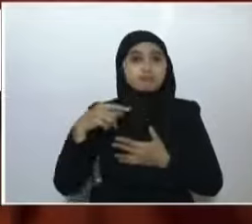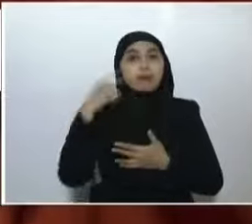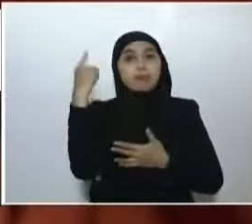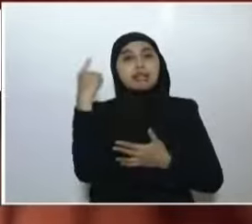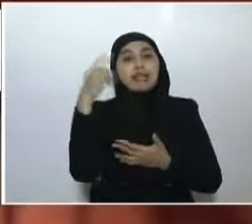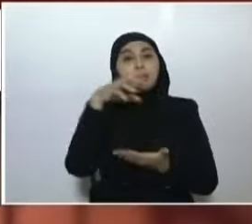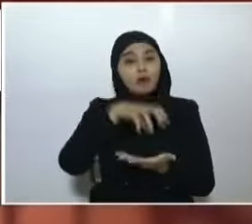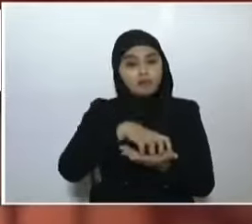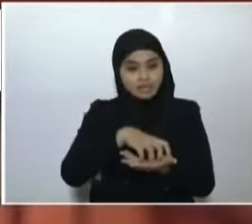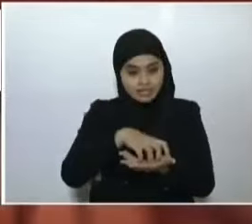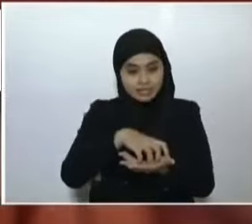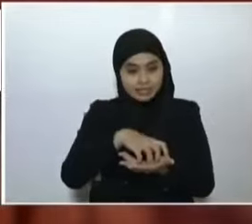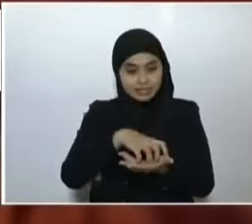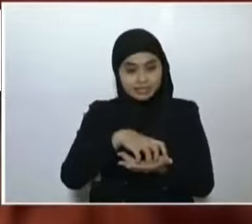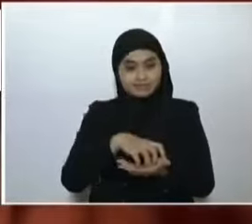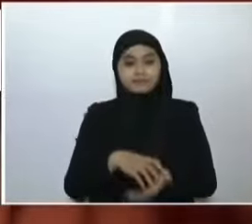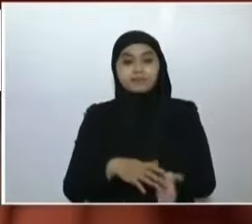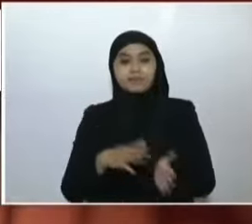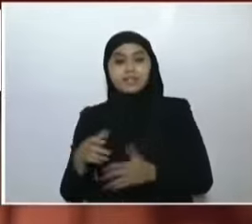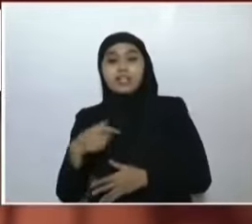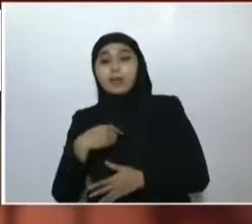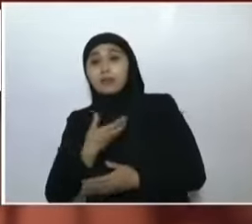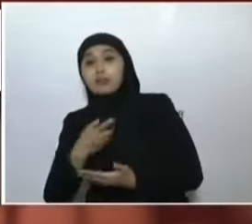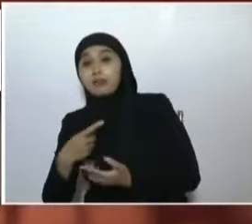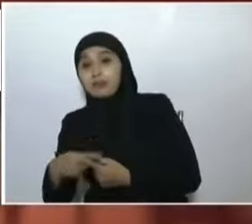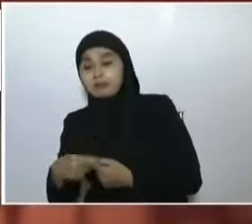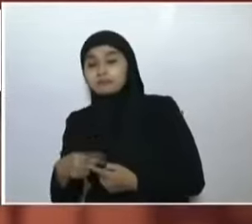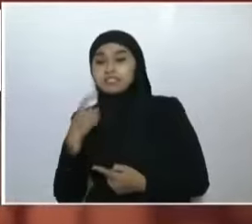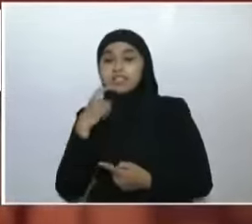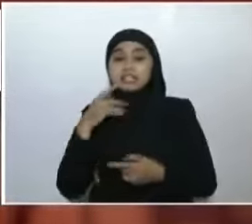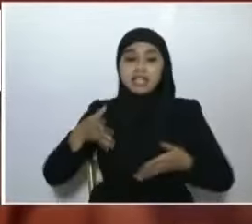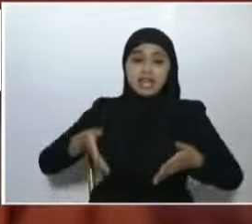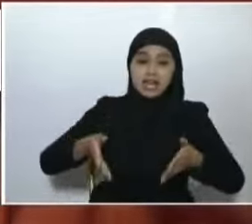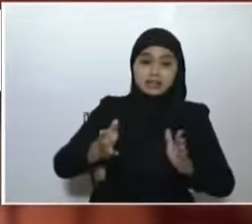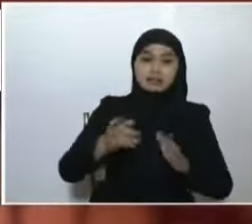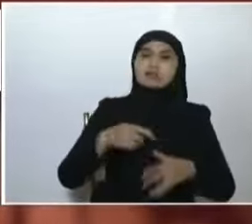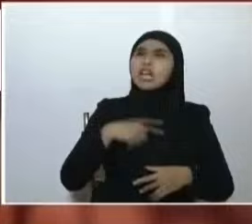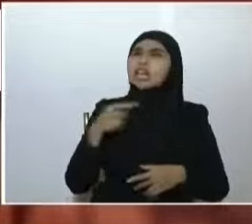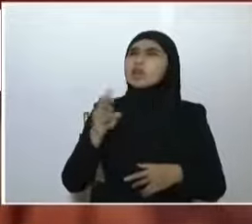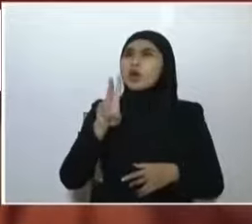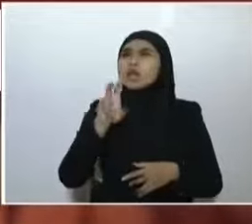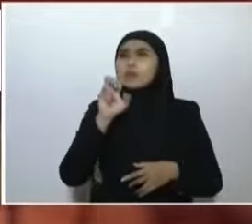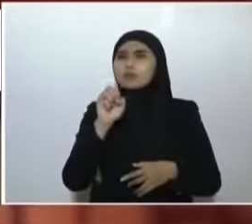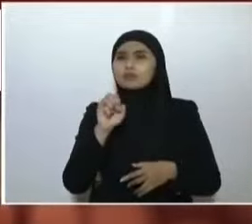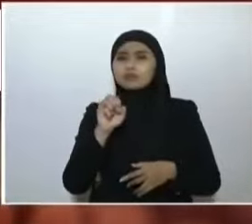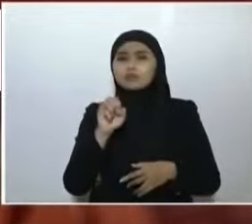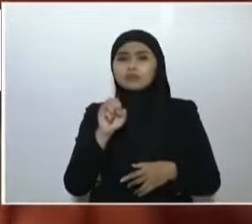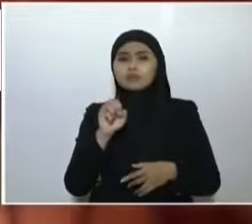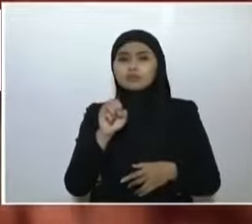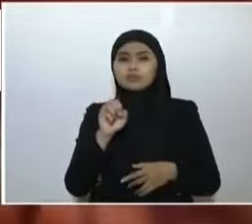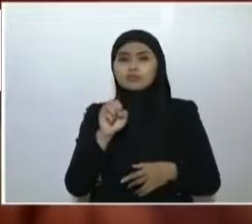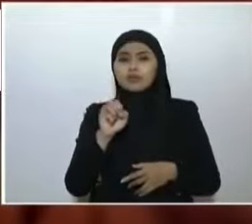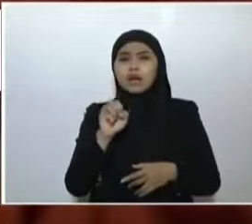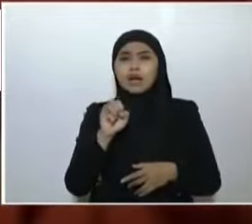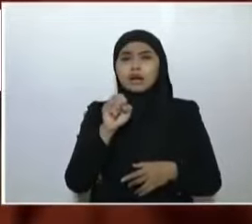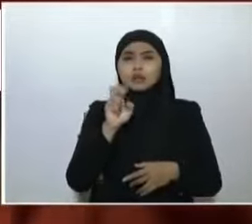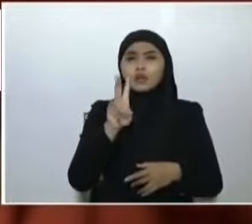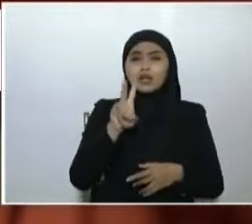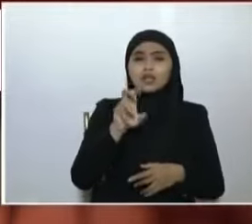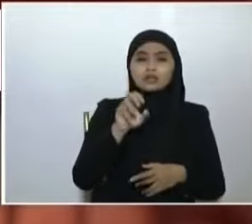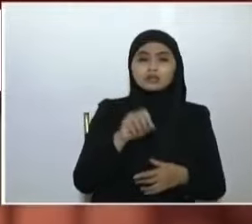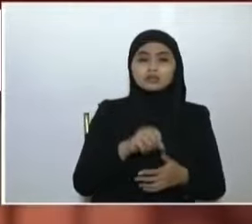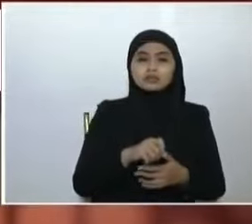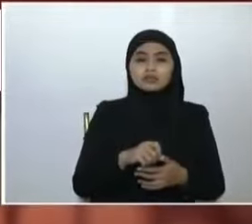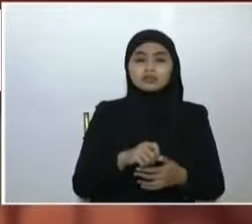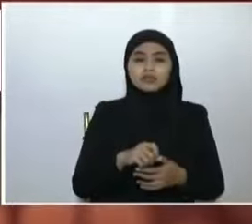masendi ada teman Iya terkait dengan jalan kalau dari 2.440 km² mohon